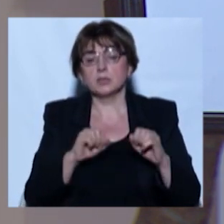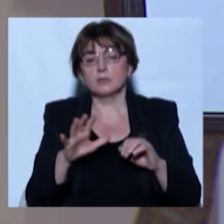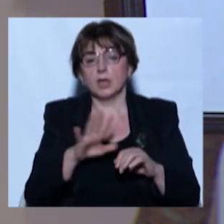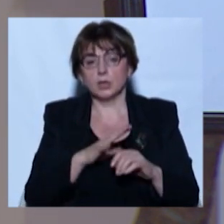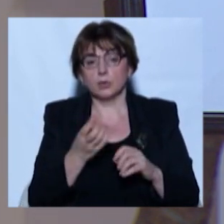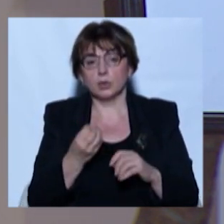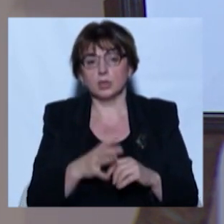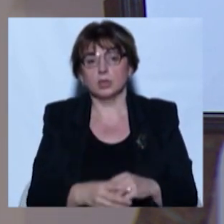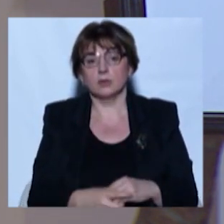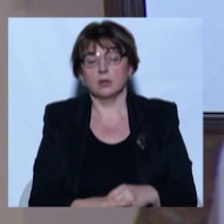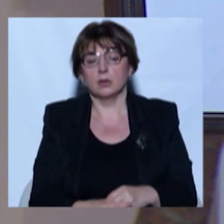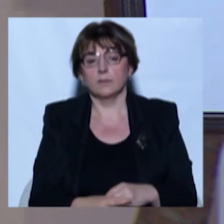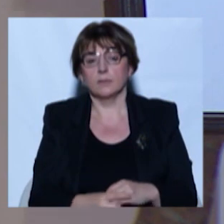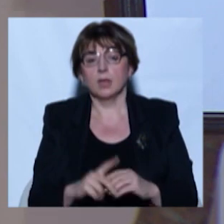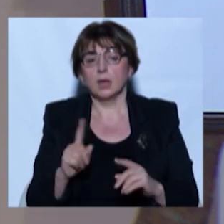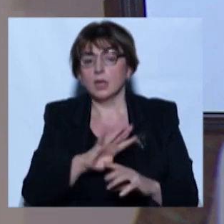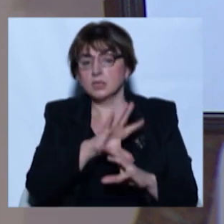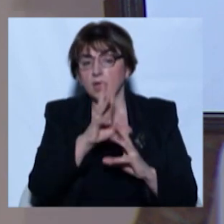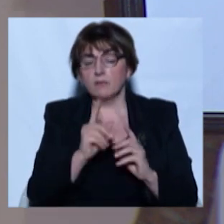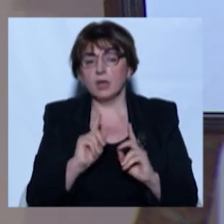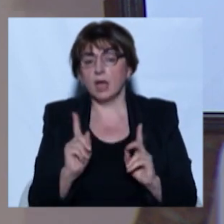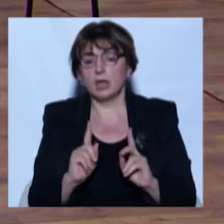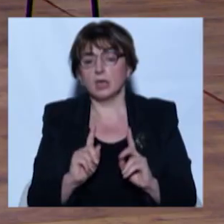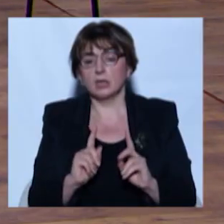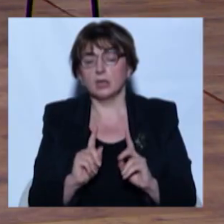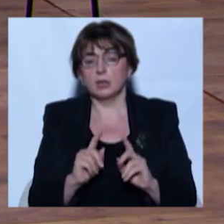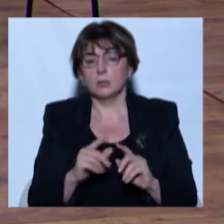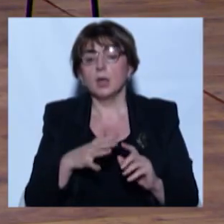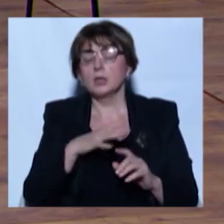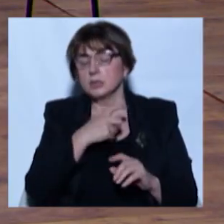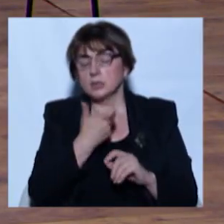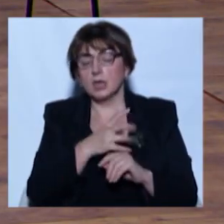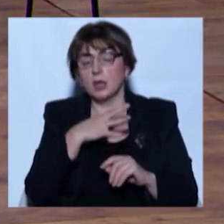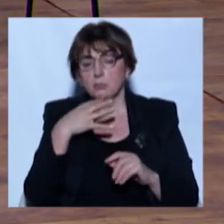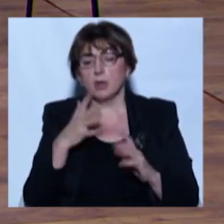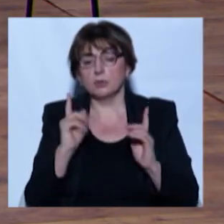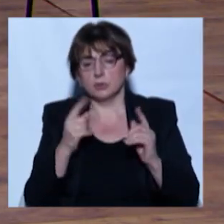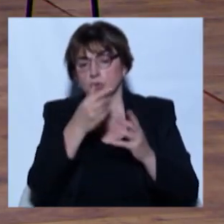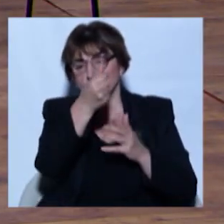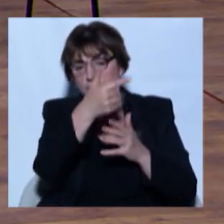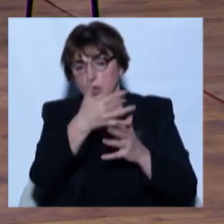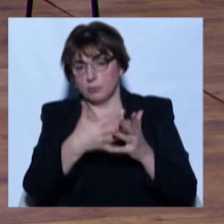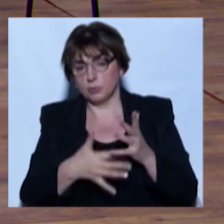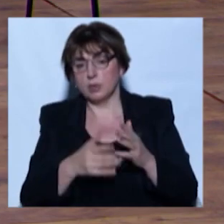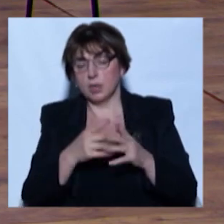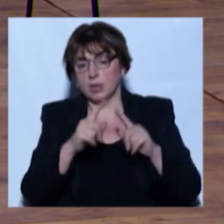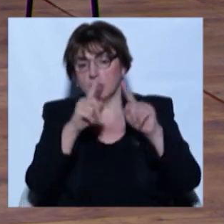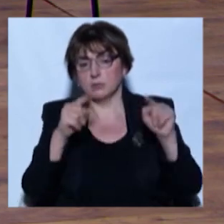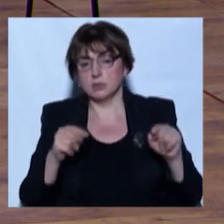და რა თქმა უნდა ეს ყველა არ არის, მაგრამ დიდი მიწისძვრებია ჩამოთვლილი ამ ცხრილში.